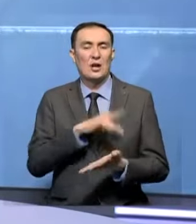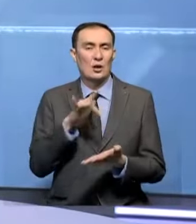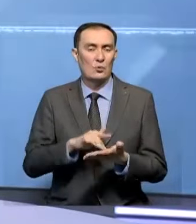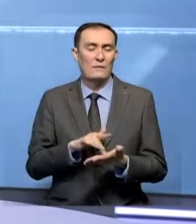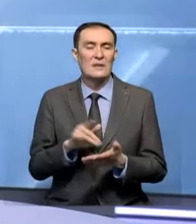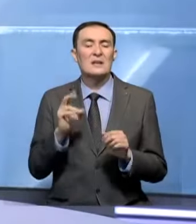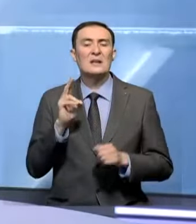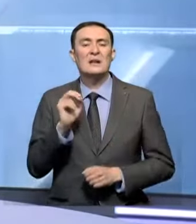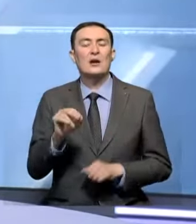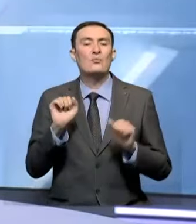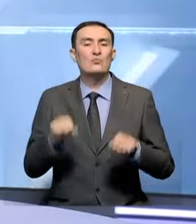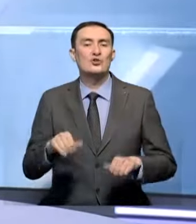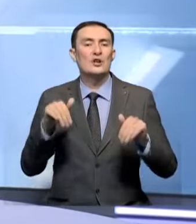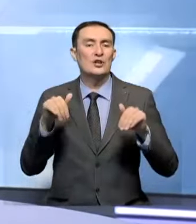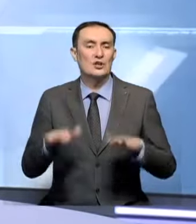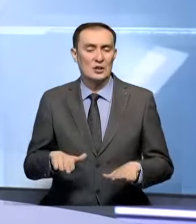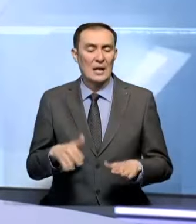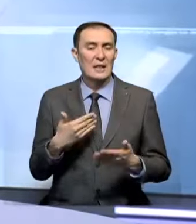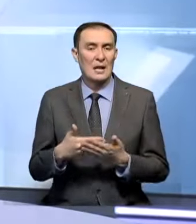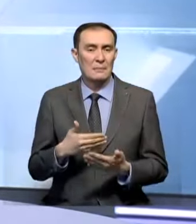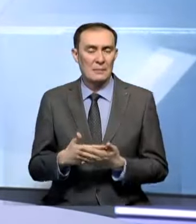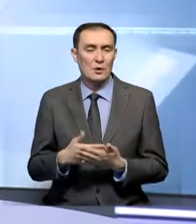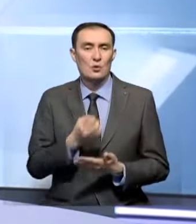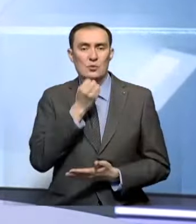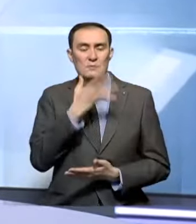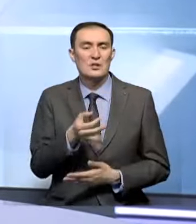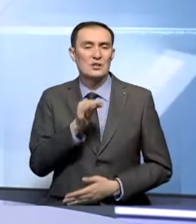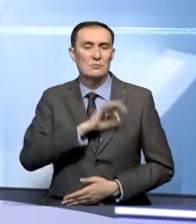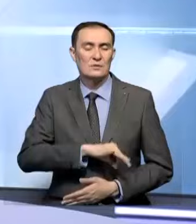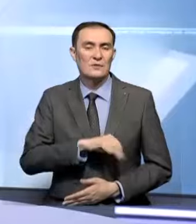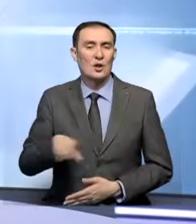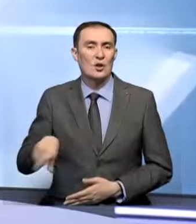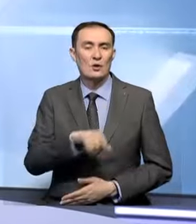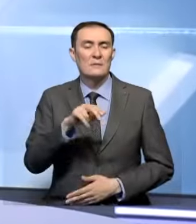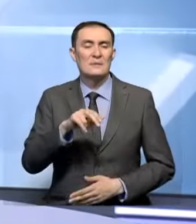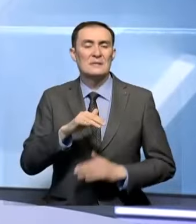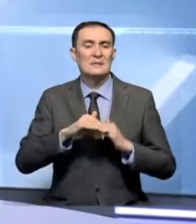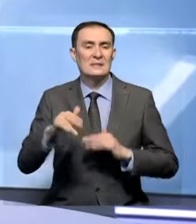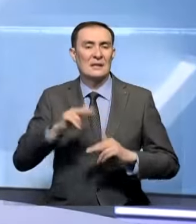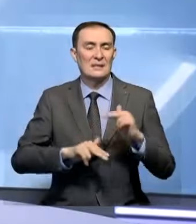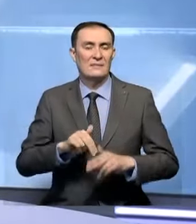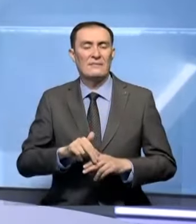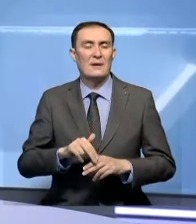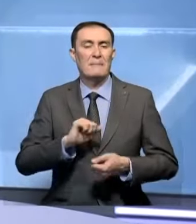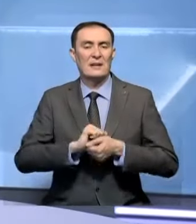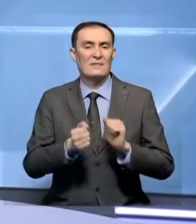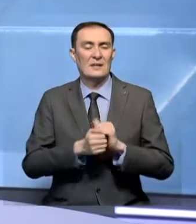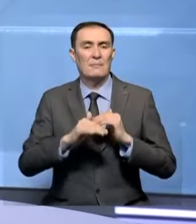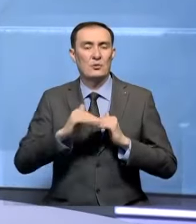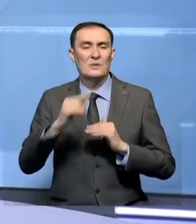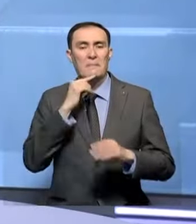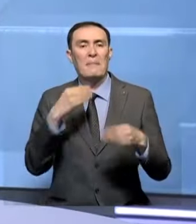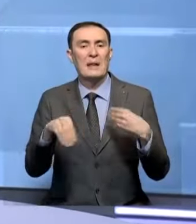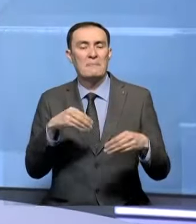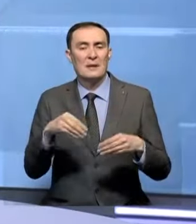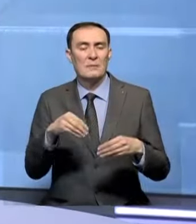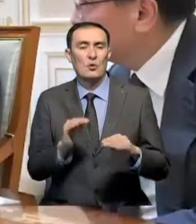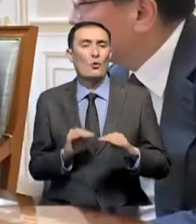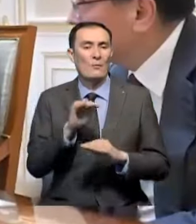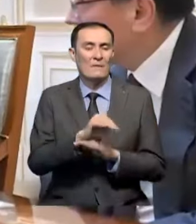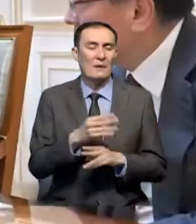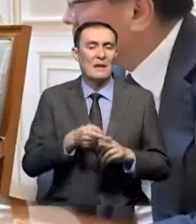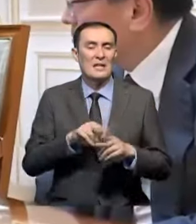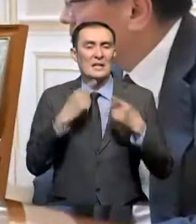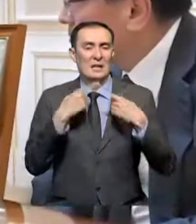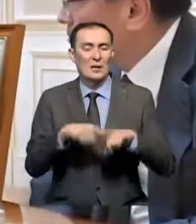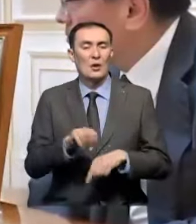и способах их решения так например успешно используется в дорожном строительстве асфальтобетон с полимерными добавками данная